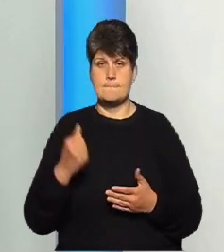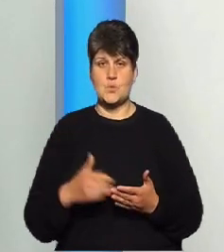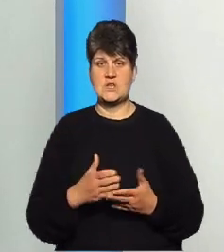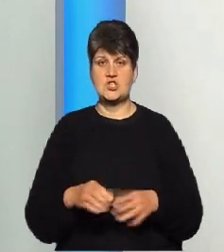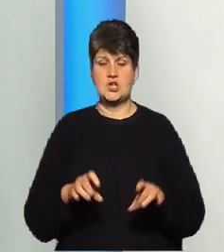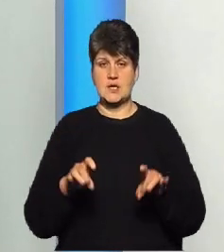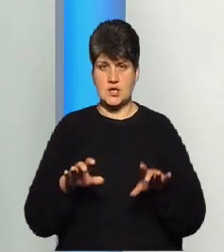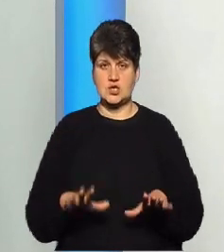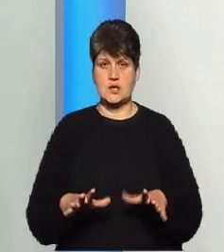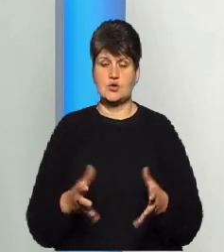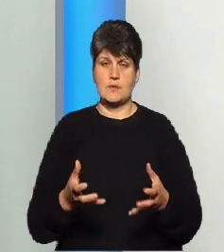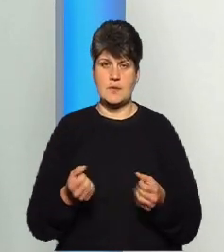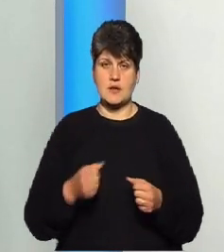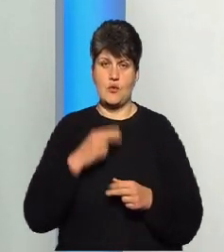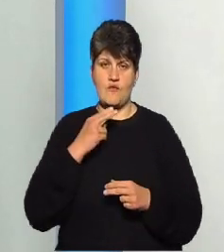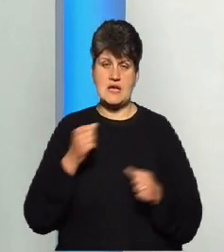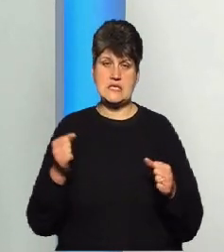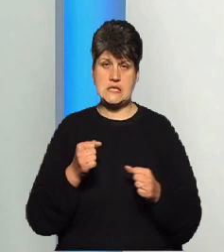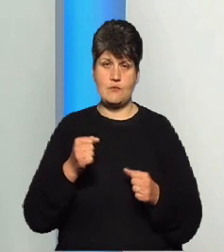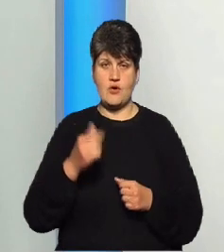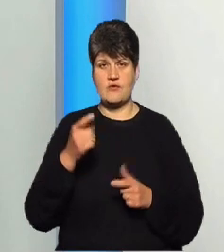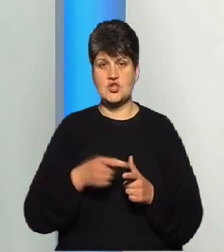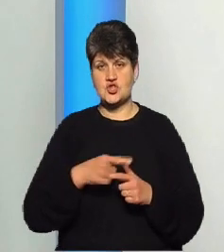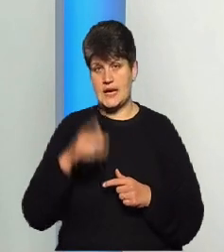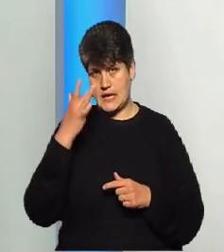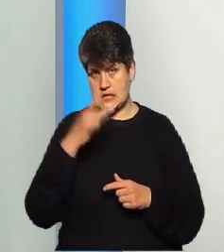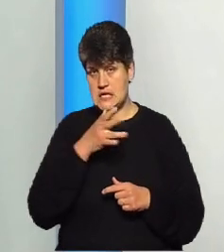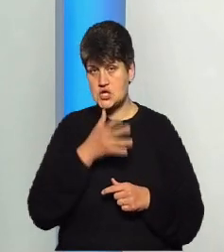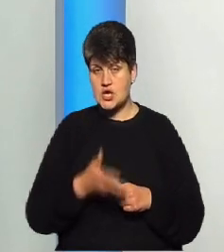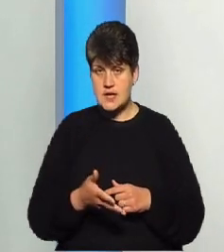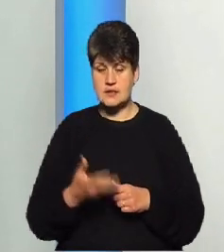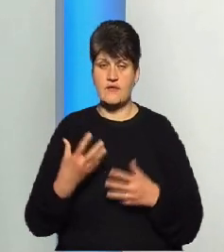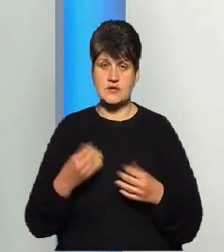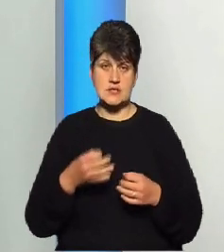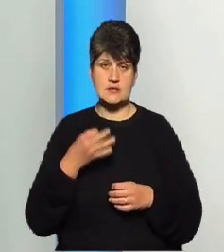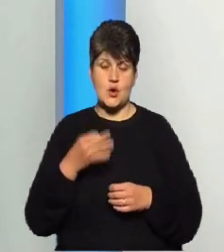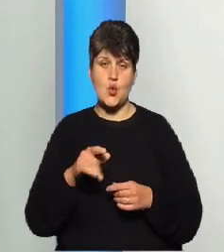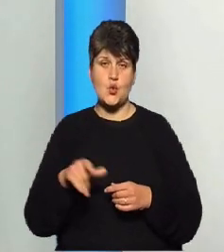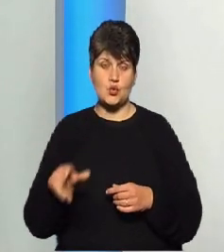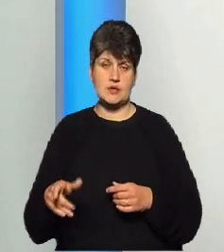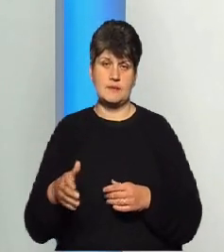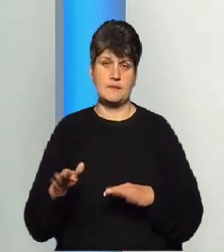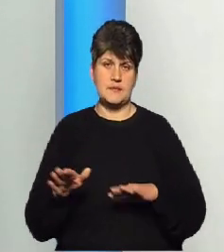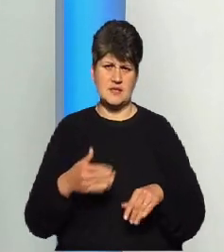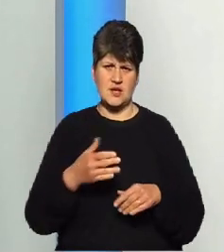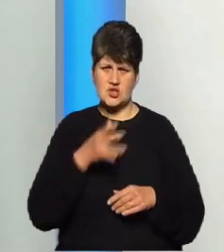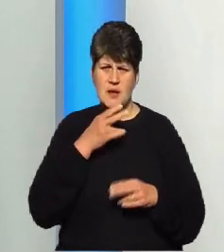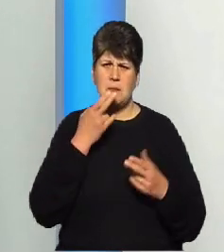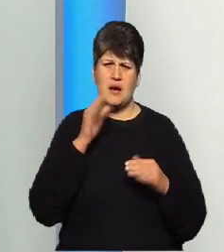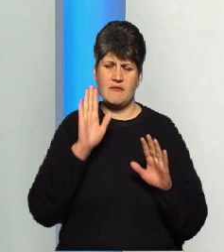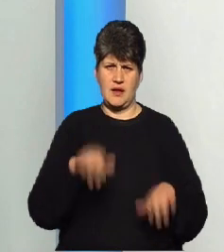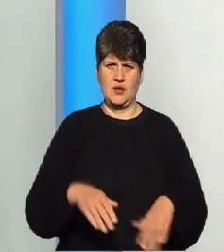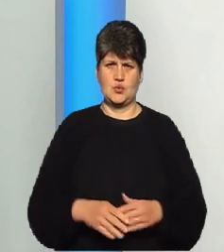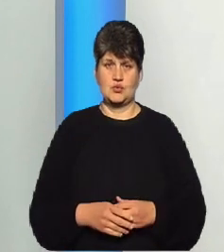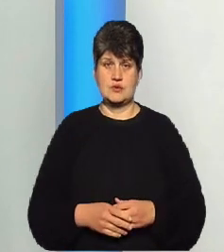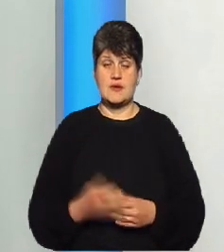уваги зимовий чи літній час. І, як я казала, люди за якийсь час привикнуть. Але, ну, наразі ми маємо